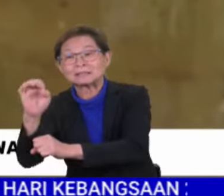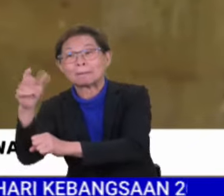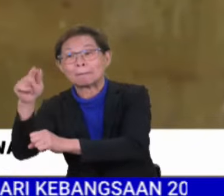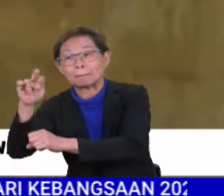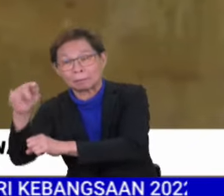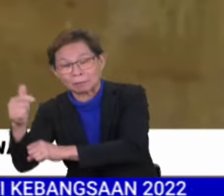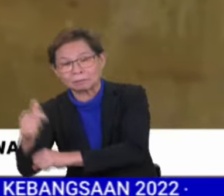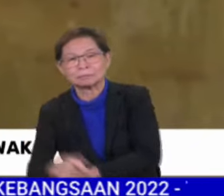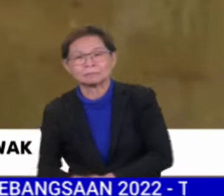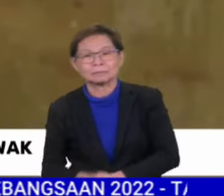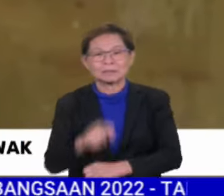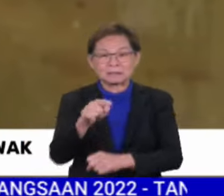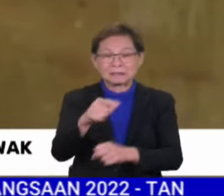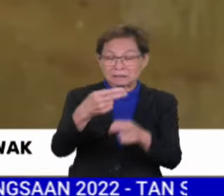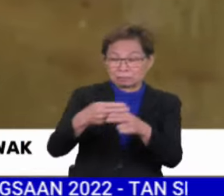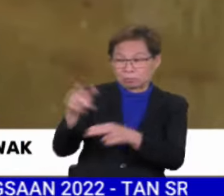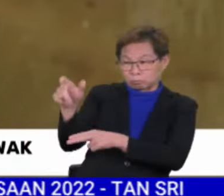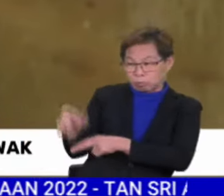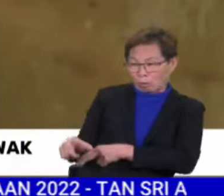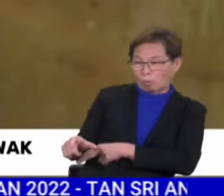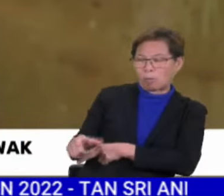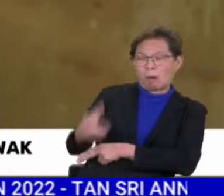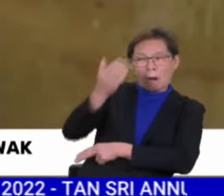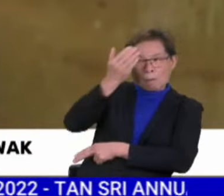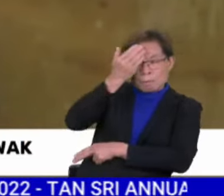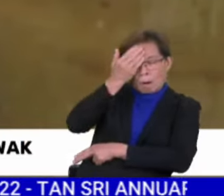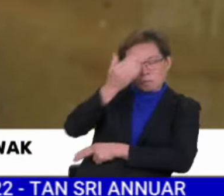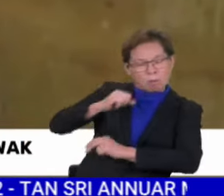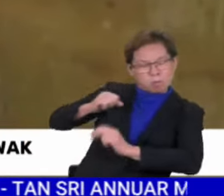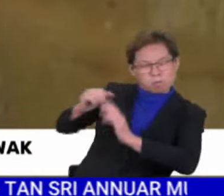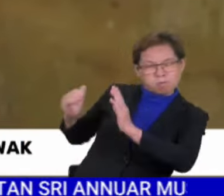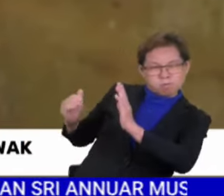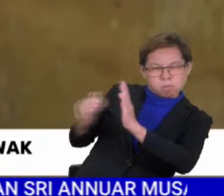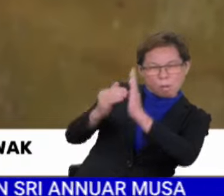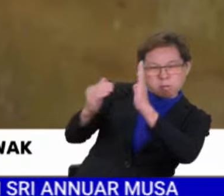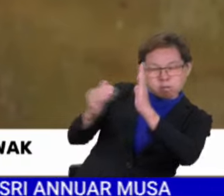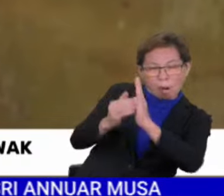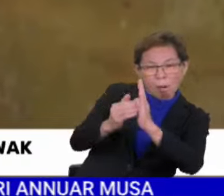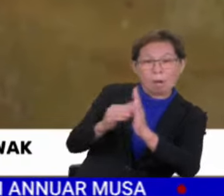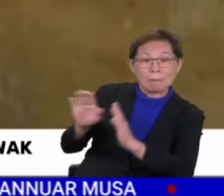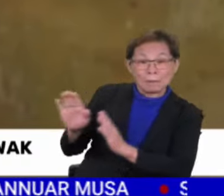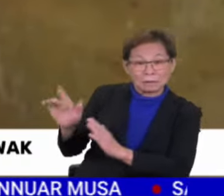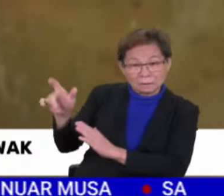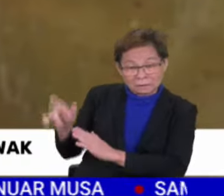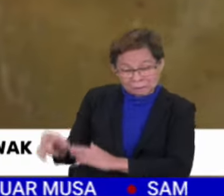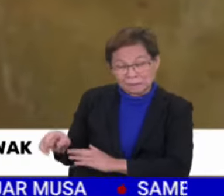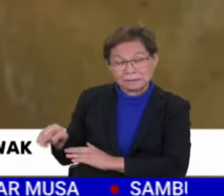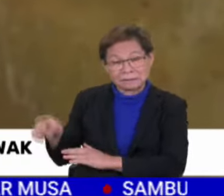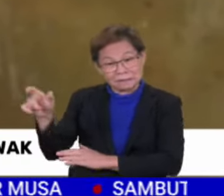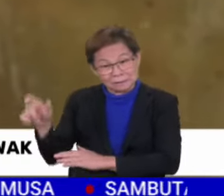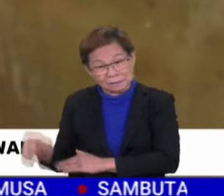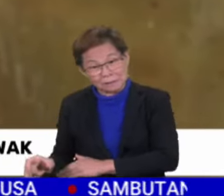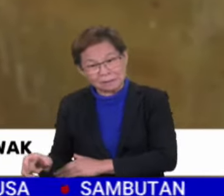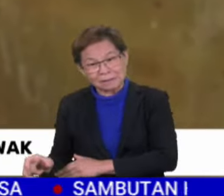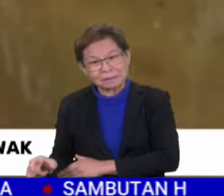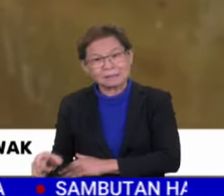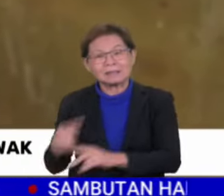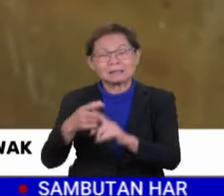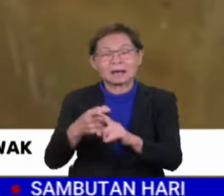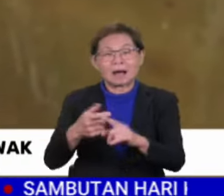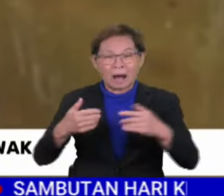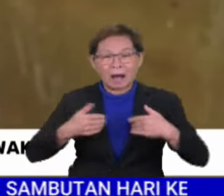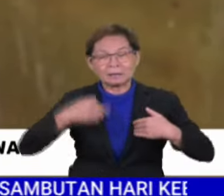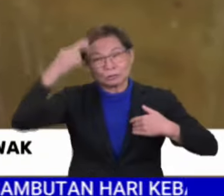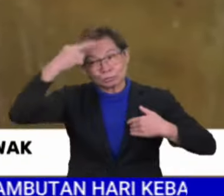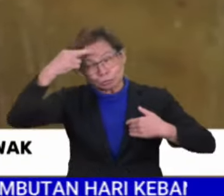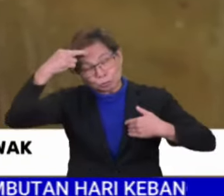penulis barat, Rentap dianggap sebagai lanun dan pemberontak. Namun bagi penulis buku Libau Rentap, Jai Sahok, ada